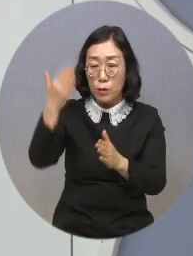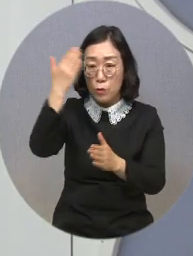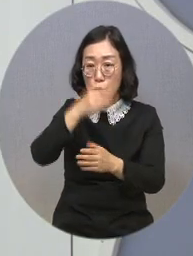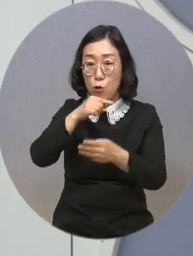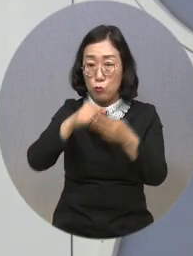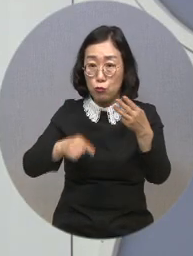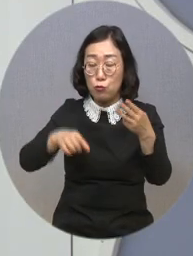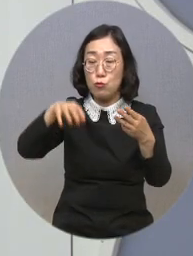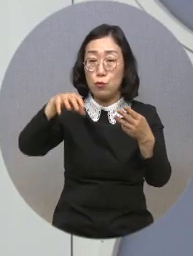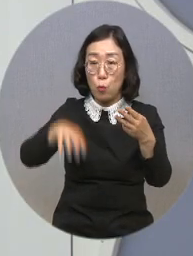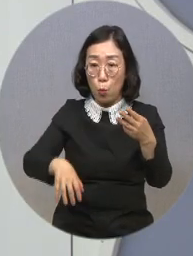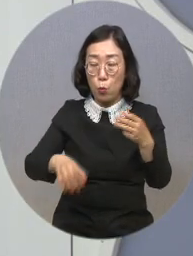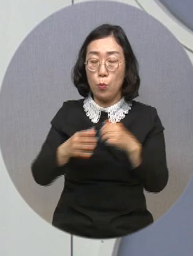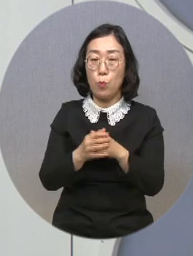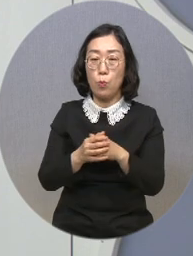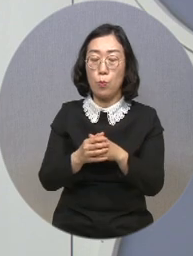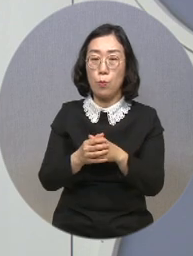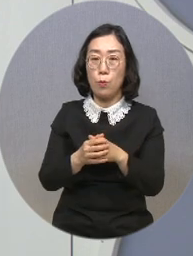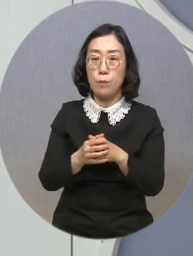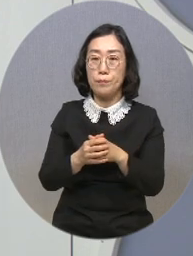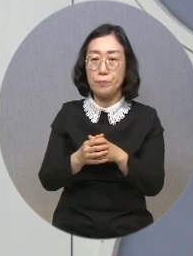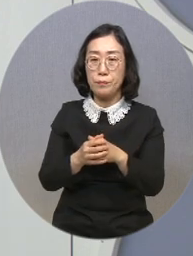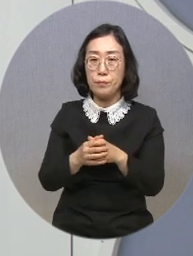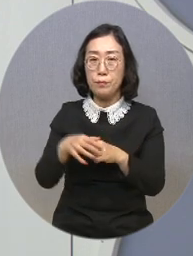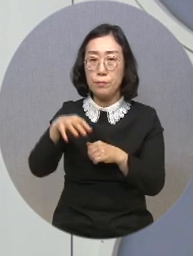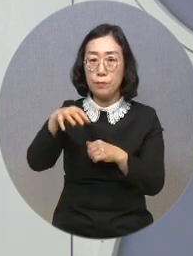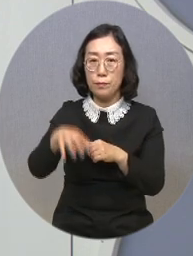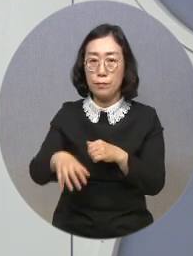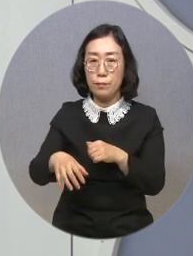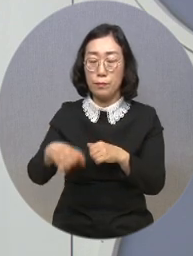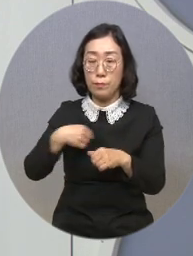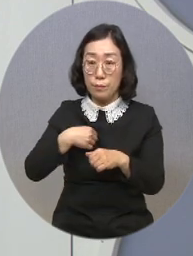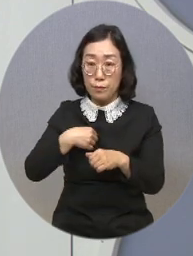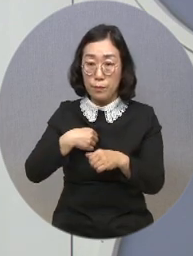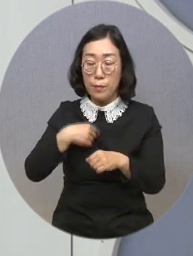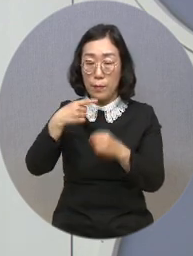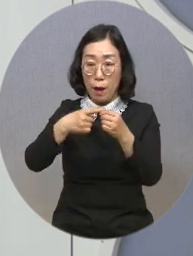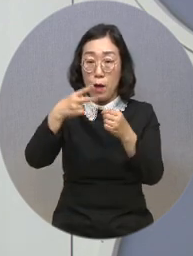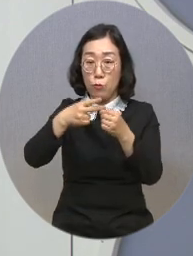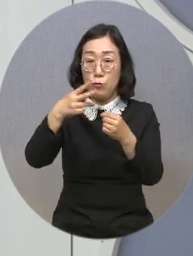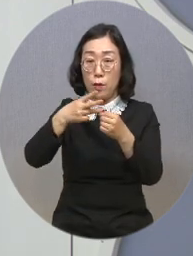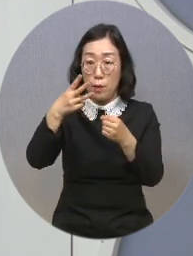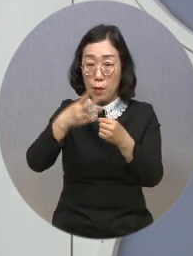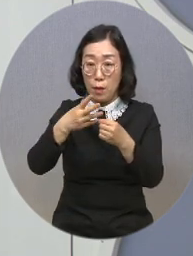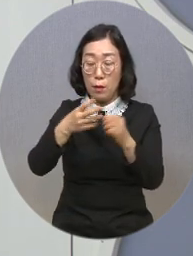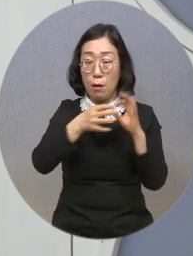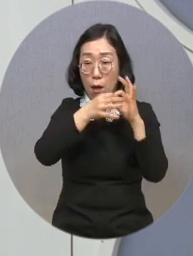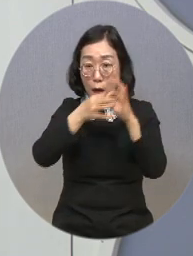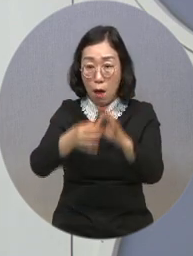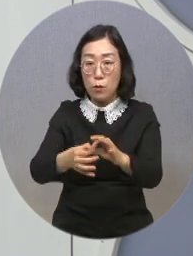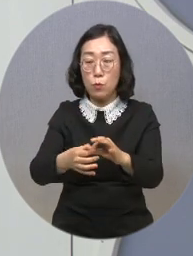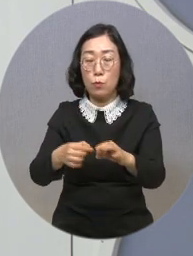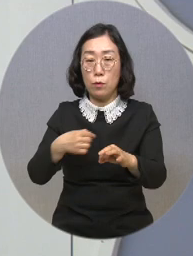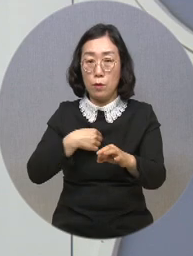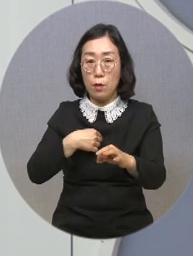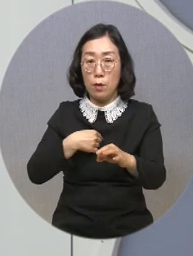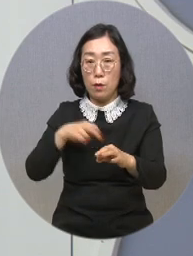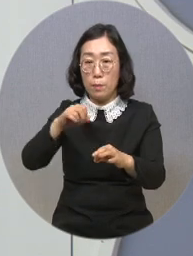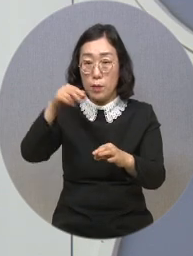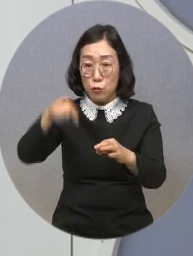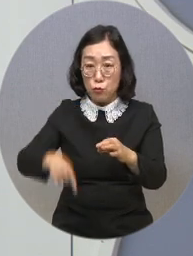청주라는 보수적인 지역인데 거기서 내리 사선을 해서 저 나름으로는